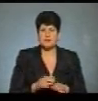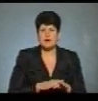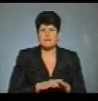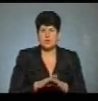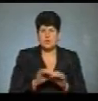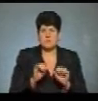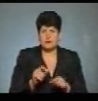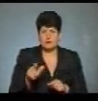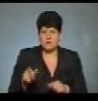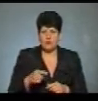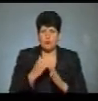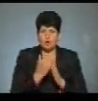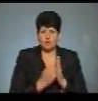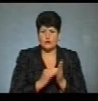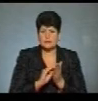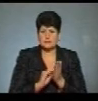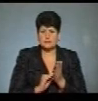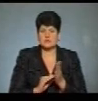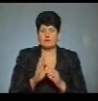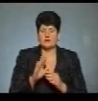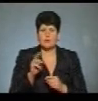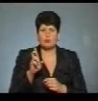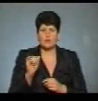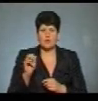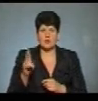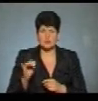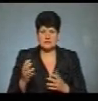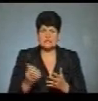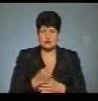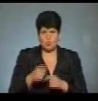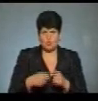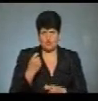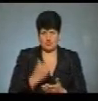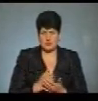Він каже, у протоколах, які патрульні склали на Володимира Букатку, знайшов порушення.